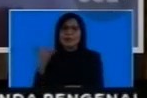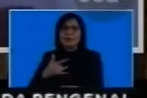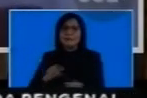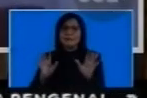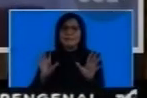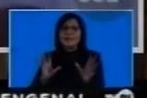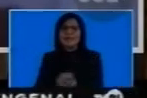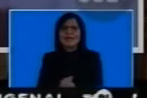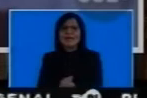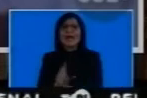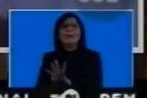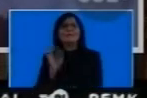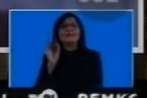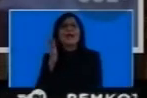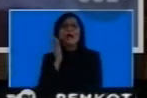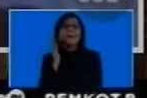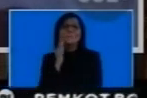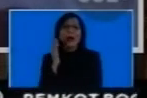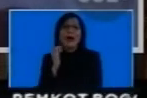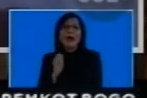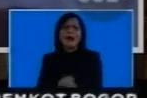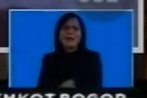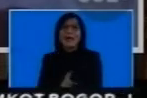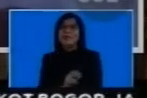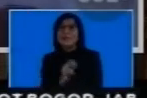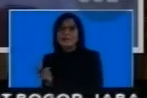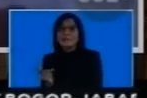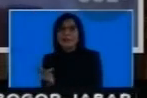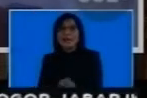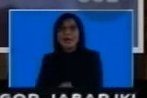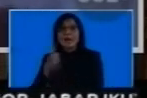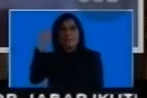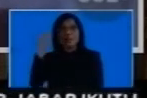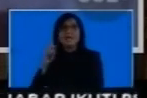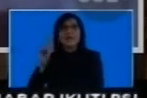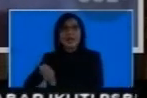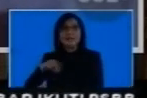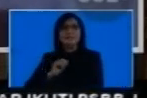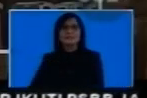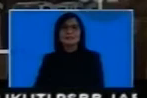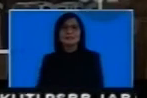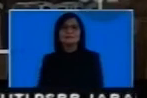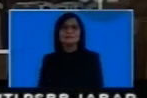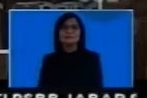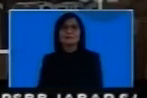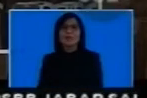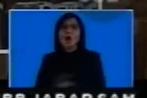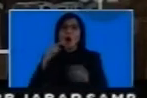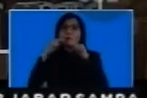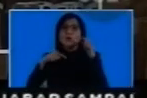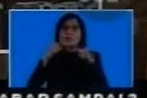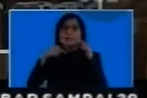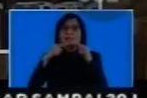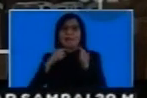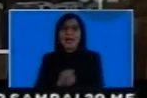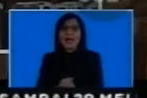yang masih lebih milih gampangnya daripada belajar lagi gitu. Iya, pasti. Boleh